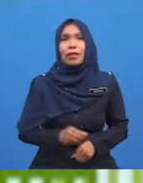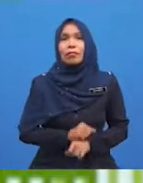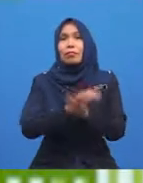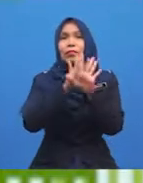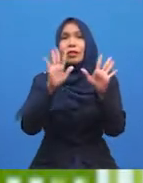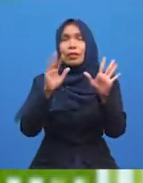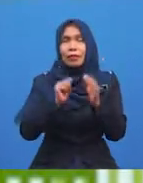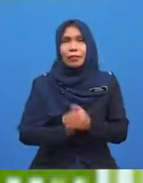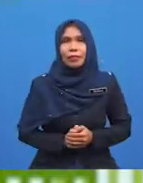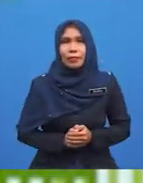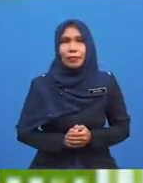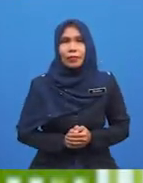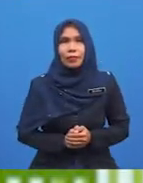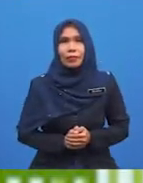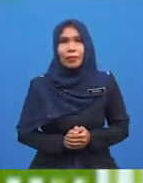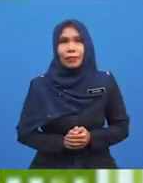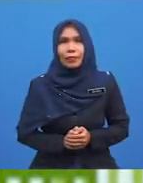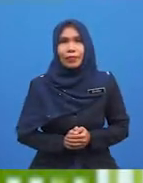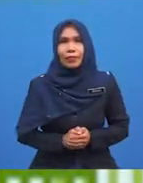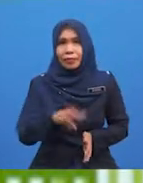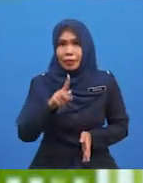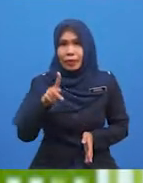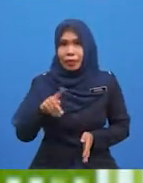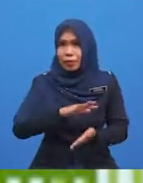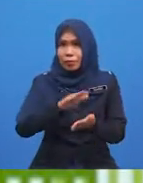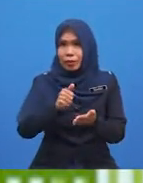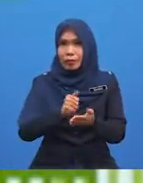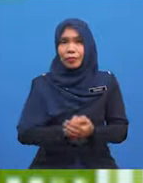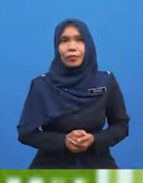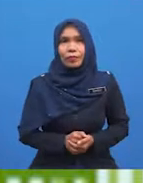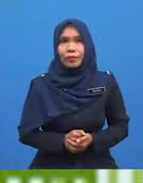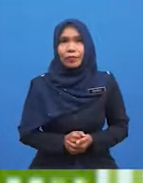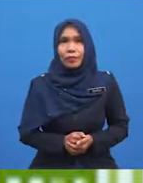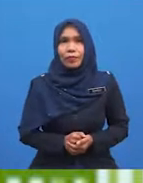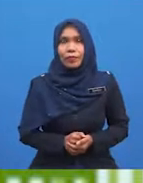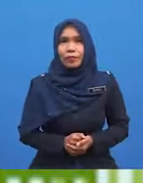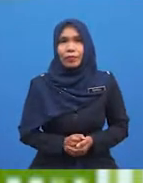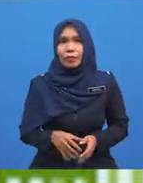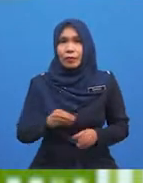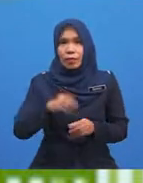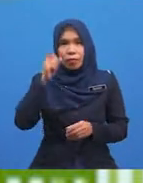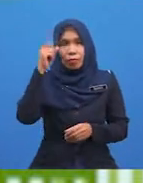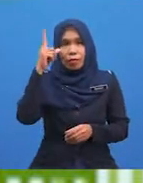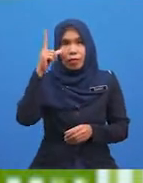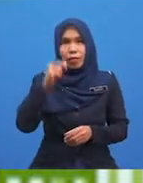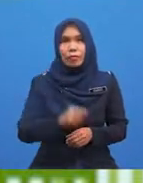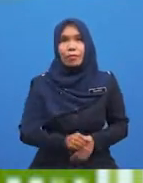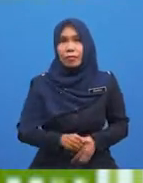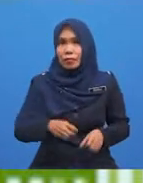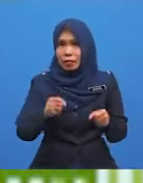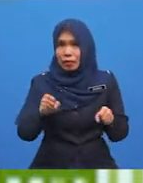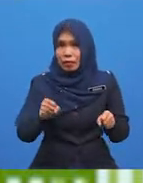berkaitan topik ini. Para pelajar sekalian, dalam memahami struktur dan